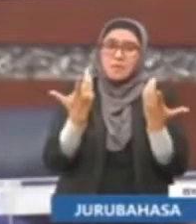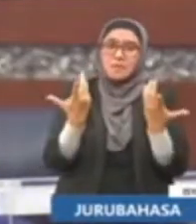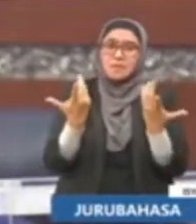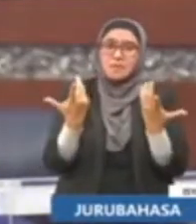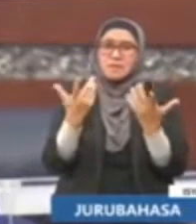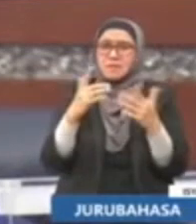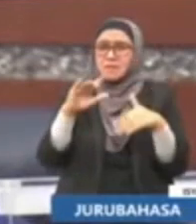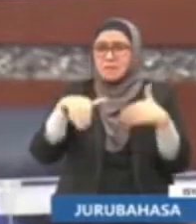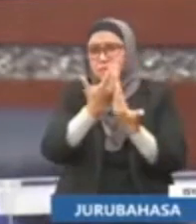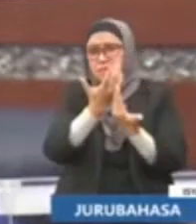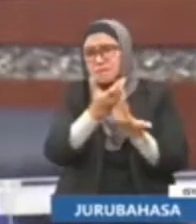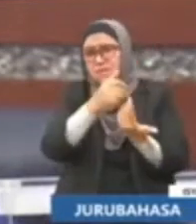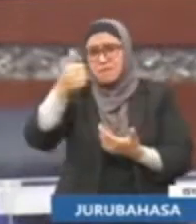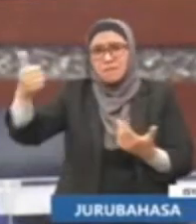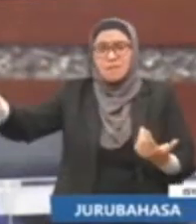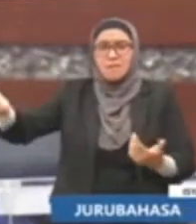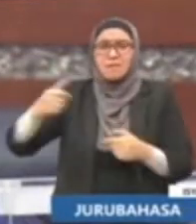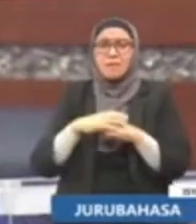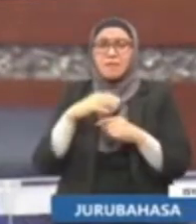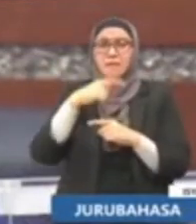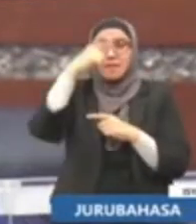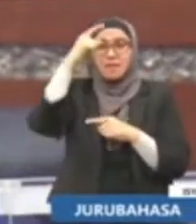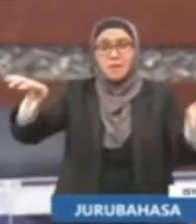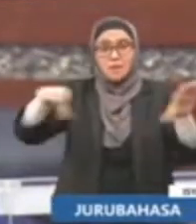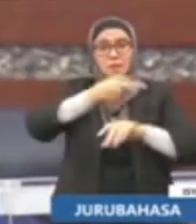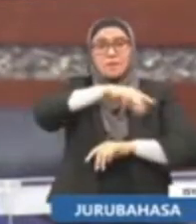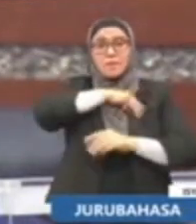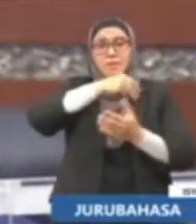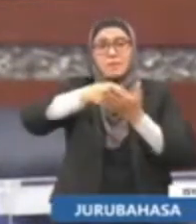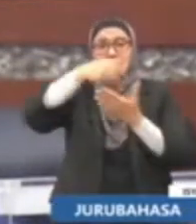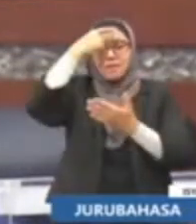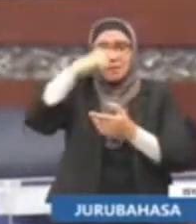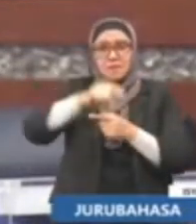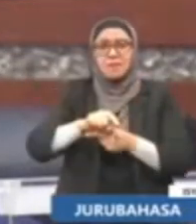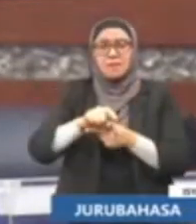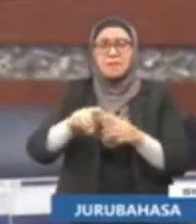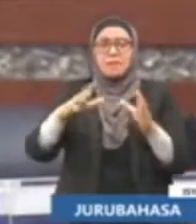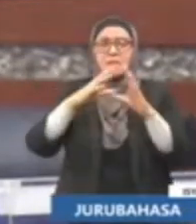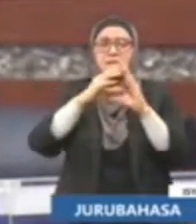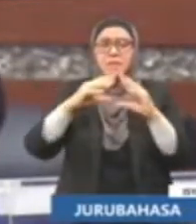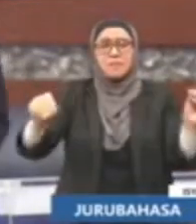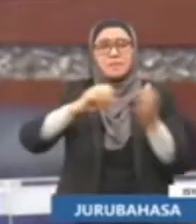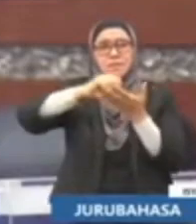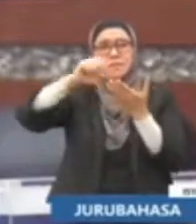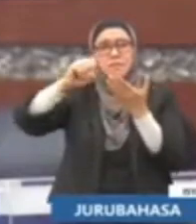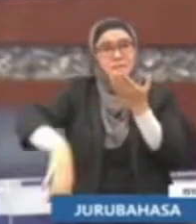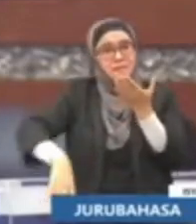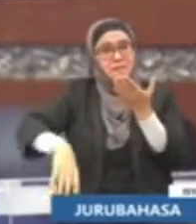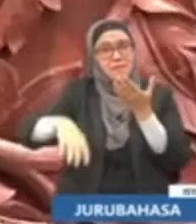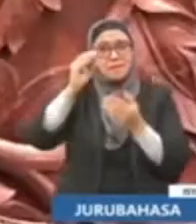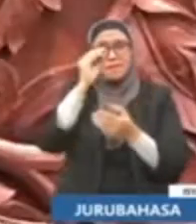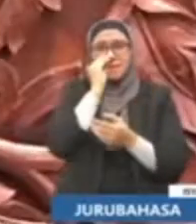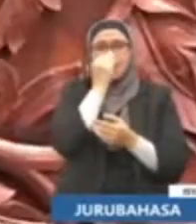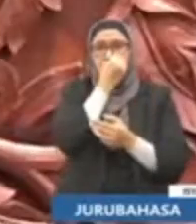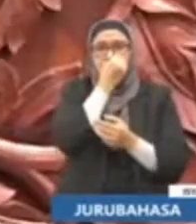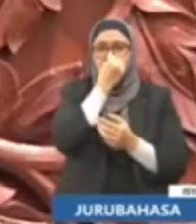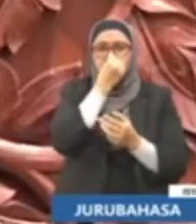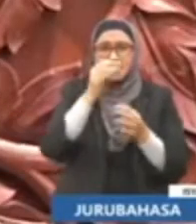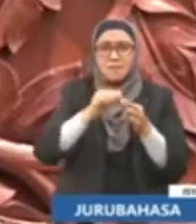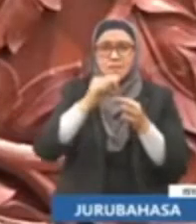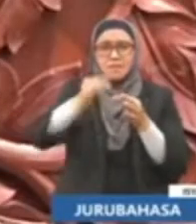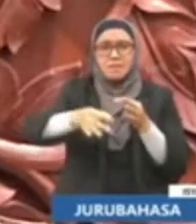dilakukan oleh Kementerian untuk menjayakan pemantauan faedah saat lu ini mohon menteri untuk menjawab masih sejempol